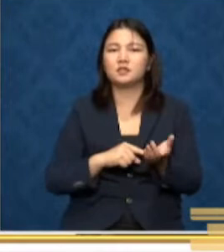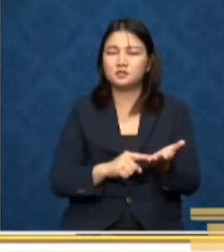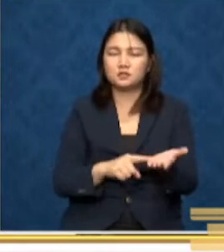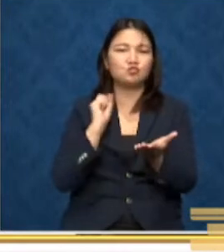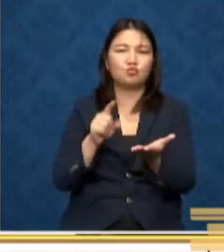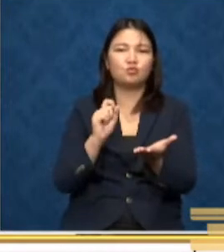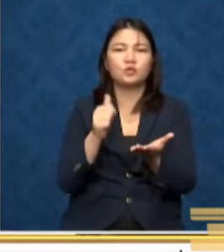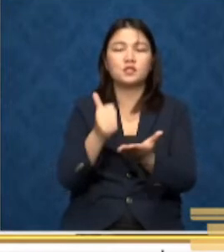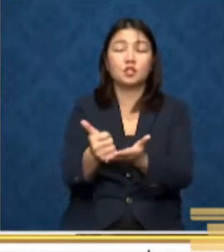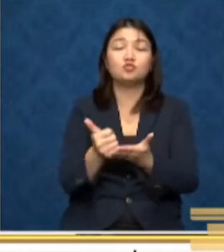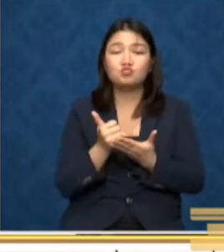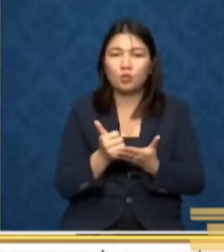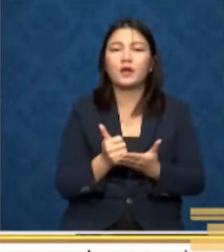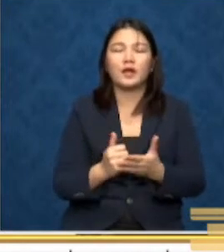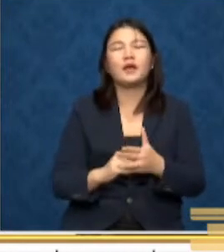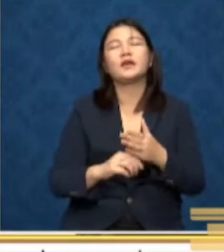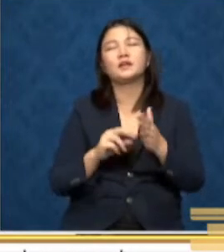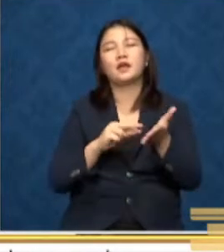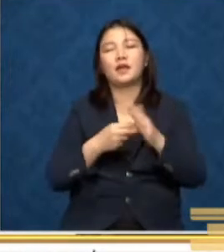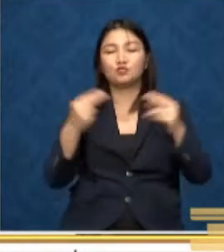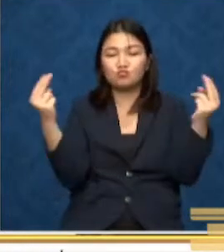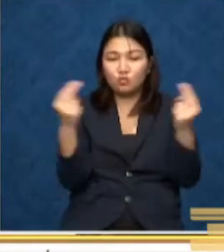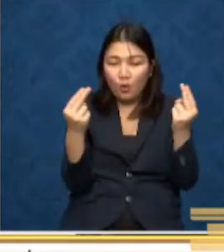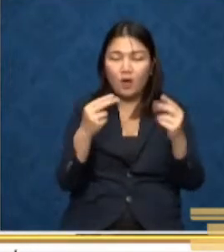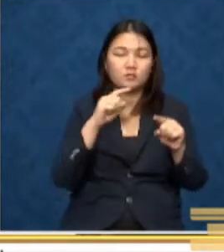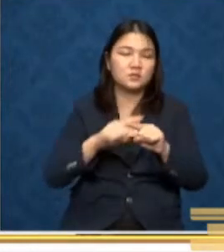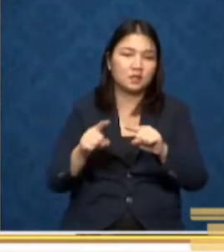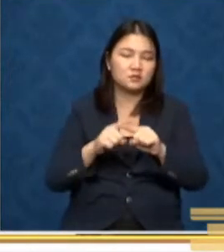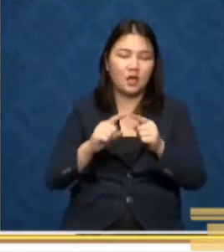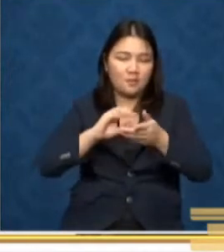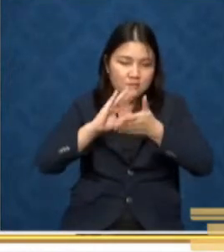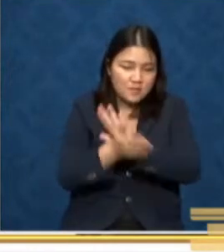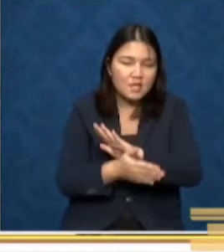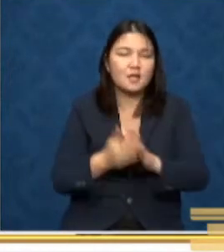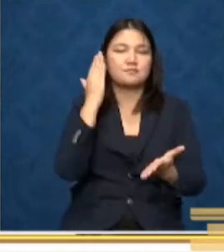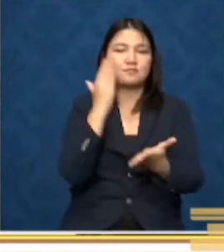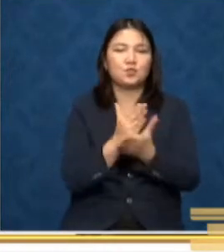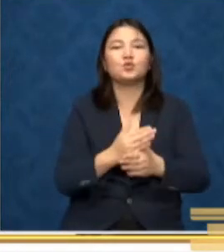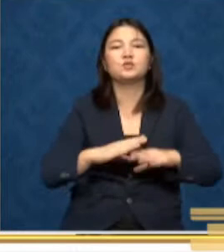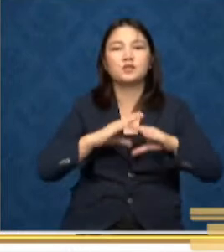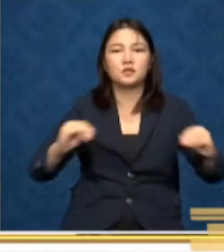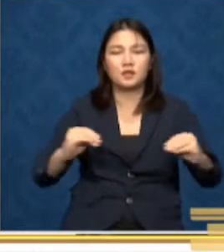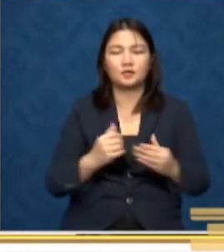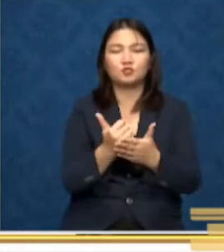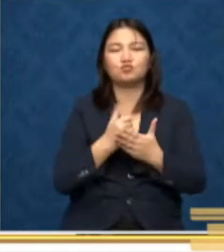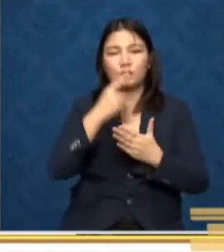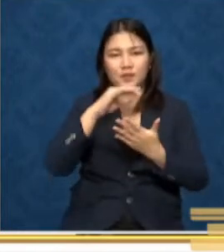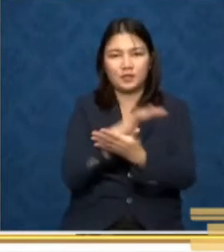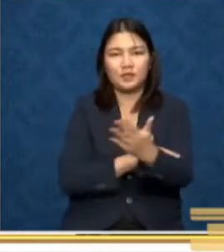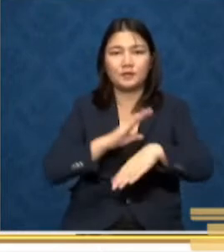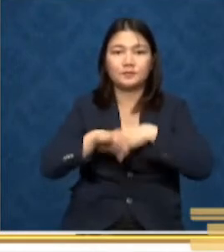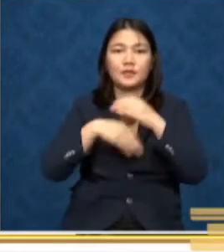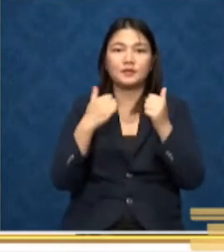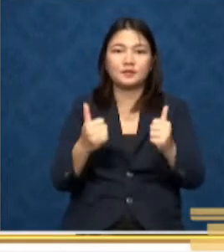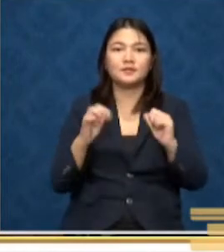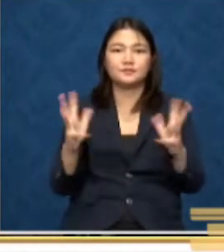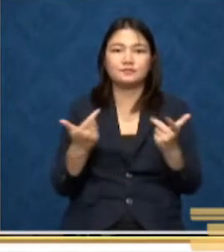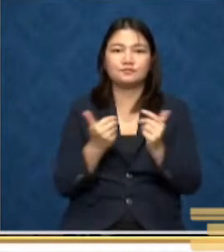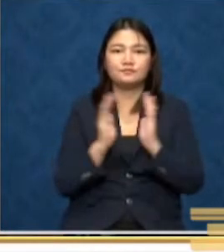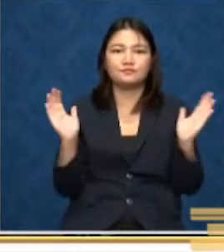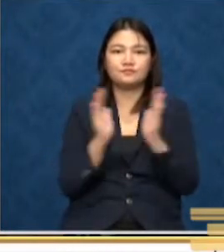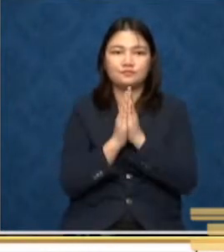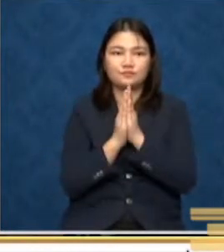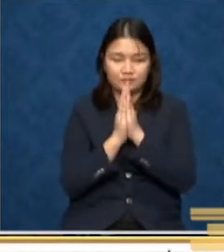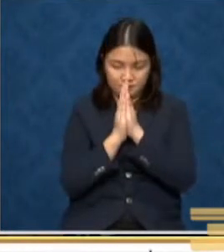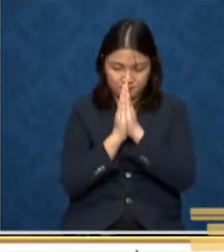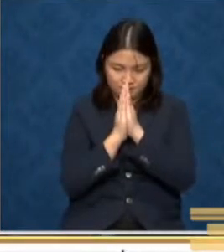แรงรวมถึงอาชญากรรมสงครามและการยุติอาชญากรรมต่อพลเรือนไทยค่ะขอบพระคุณค่ะ ครับขอบคุณครับ